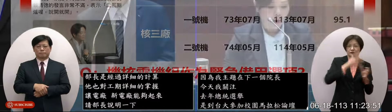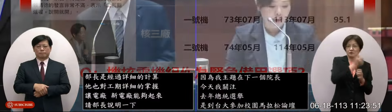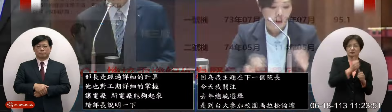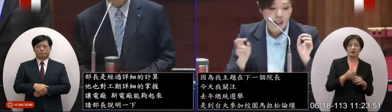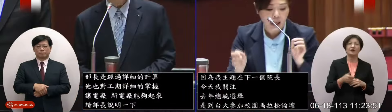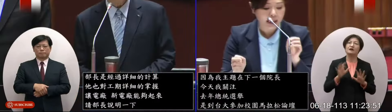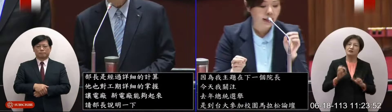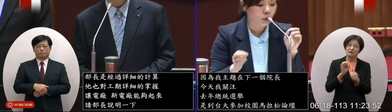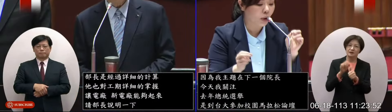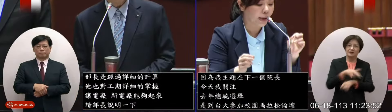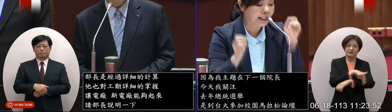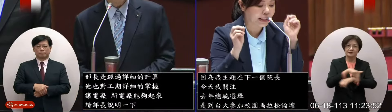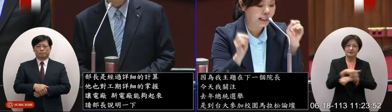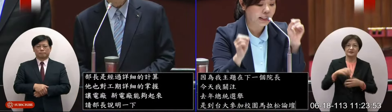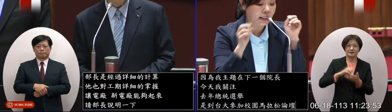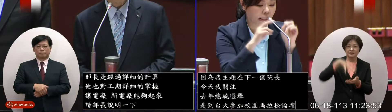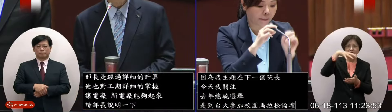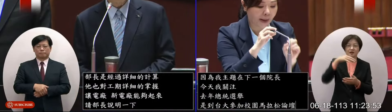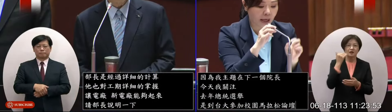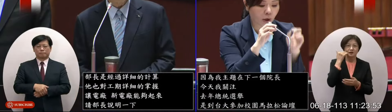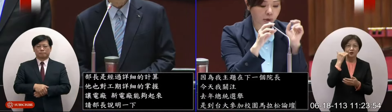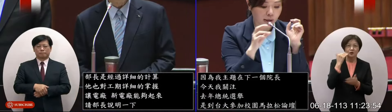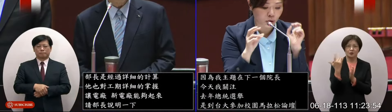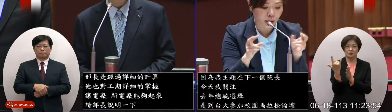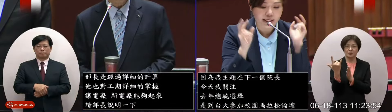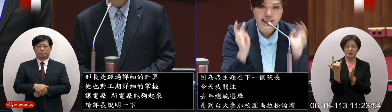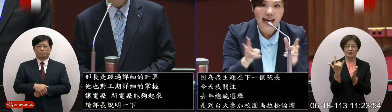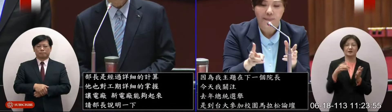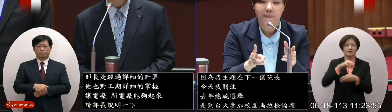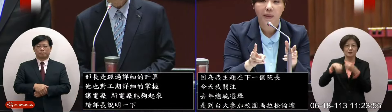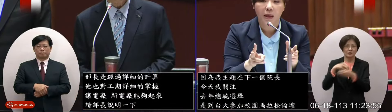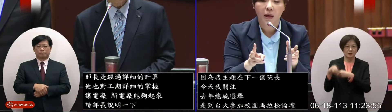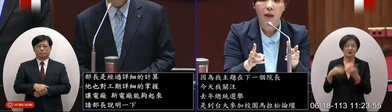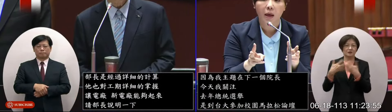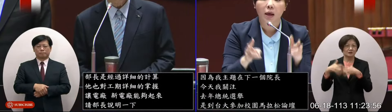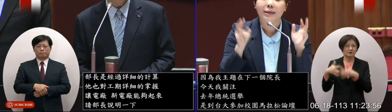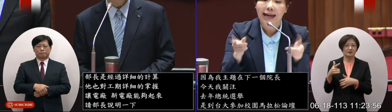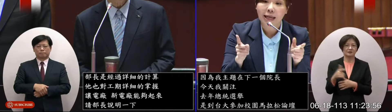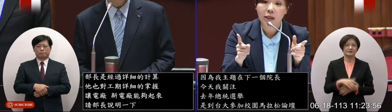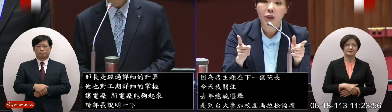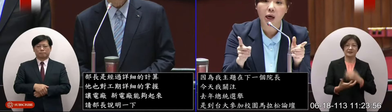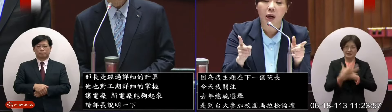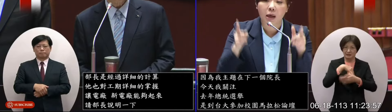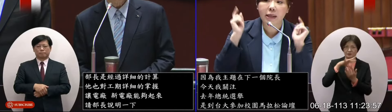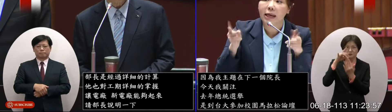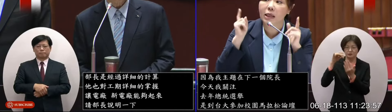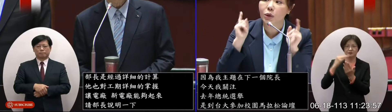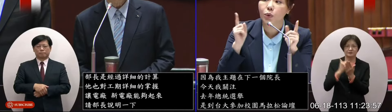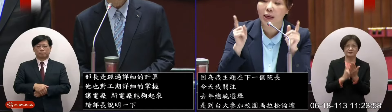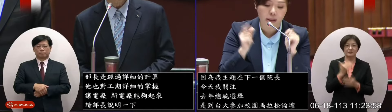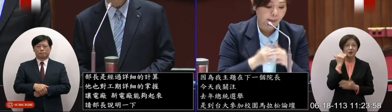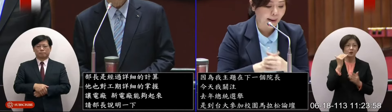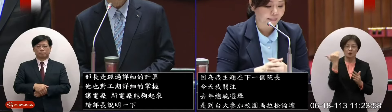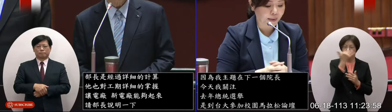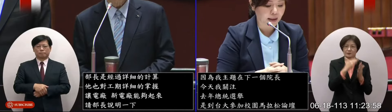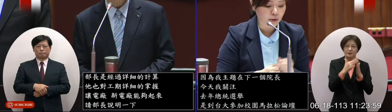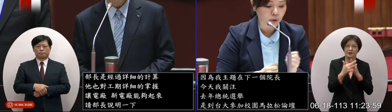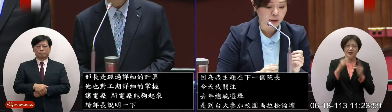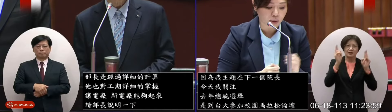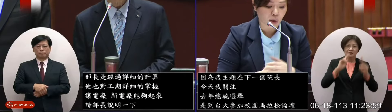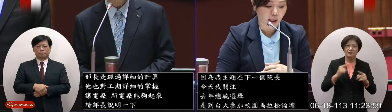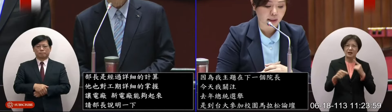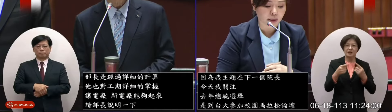规划用核电作为紧急备用的选项。打仗的时候电力中断怎么办？